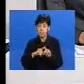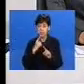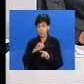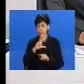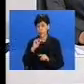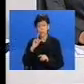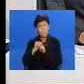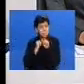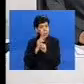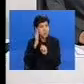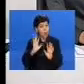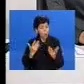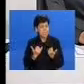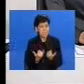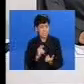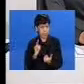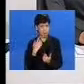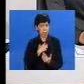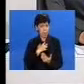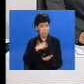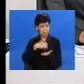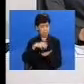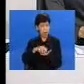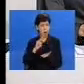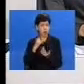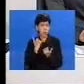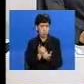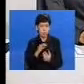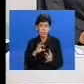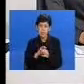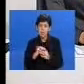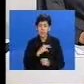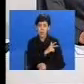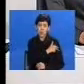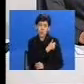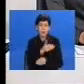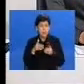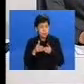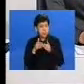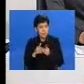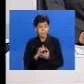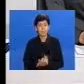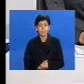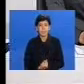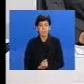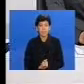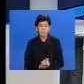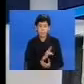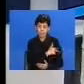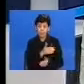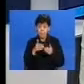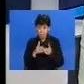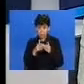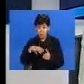าแต่ว่าช่วงแรกนั้นขออนุญาตคุณผู้ชมค่ะเริ่มต้นกันที่บรรยากาศจากโรงพยาบาลศิริราชกันก่อนนะคะที่ศาลาศิริราช